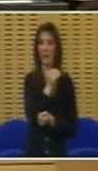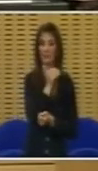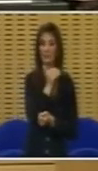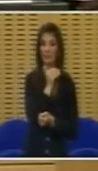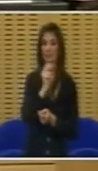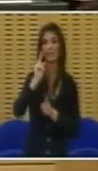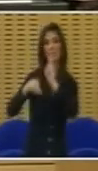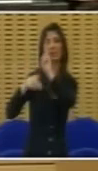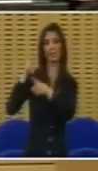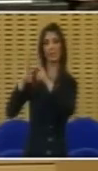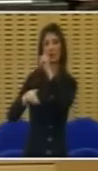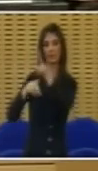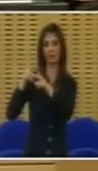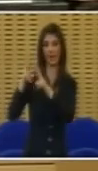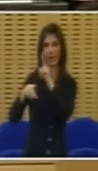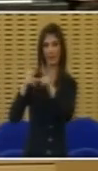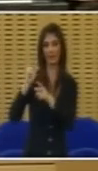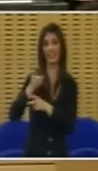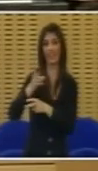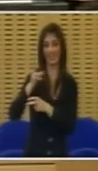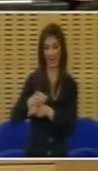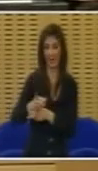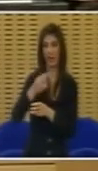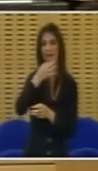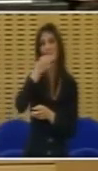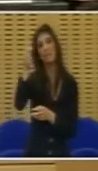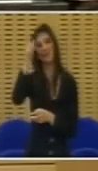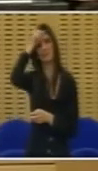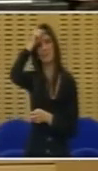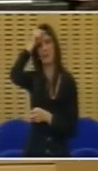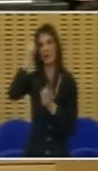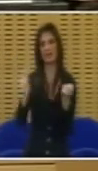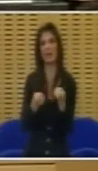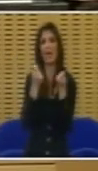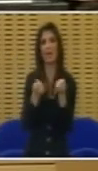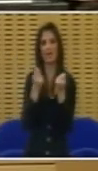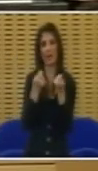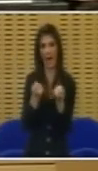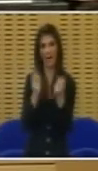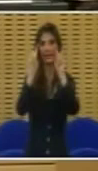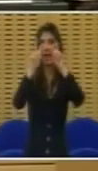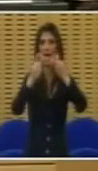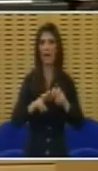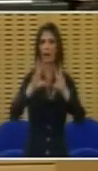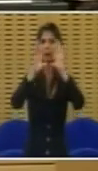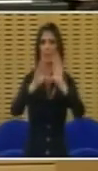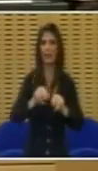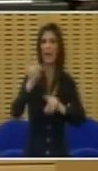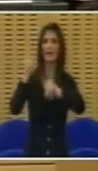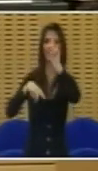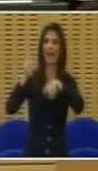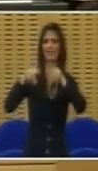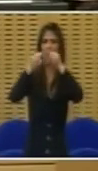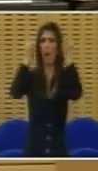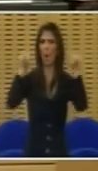αρχές, ζητώντας τη διενέργεια ελέγχου σε σχέση με τα δομημένα ομόλογα γερμανικής τράπεζας που χρησιμοποιείται από την πάλι